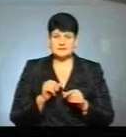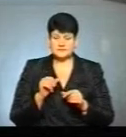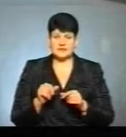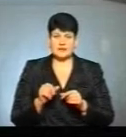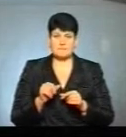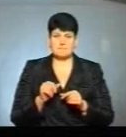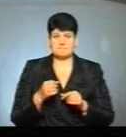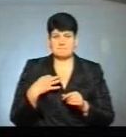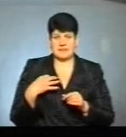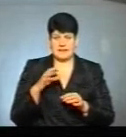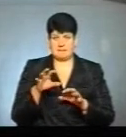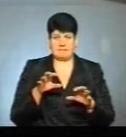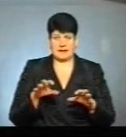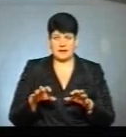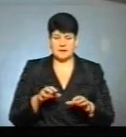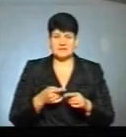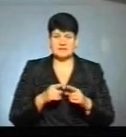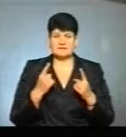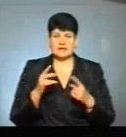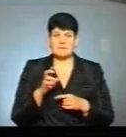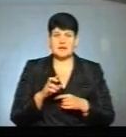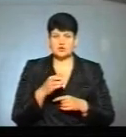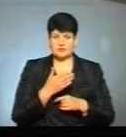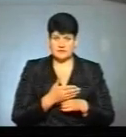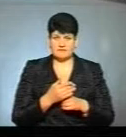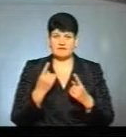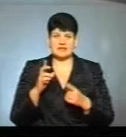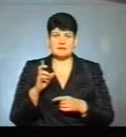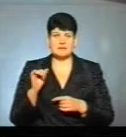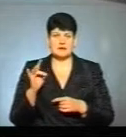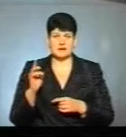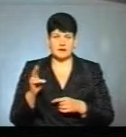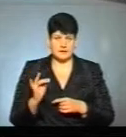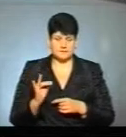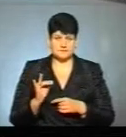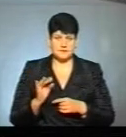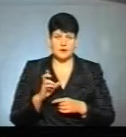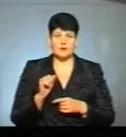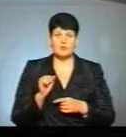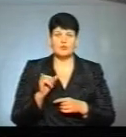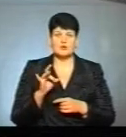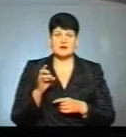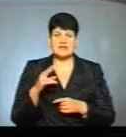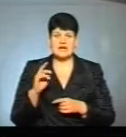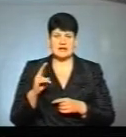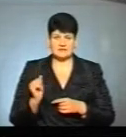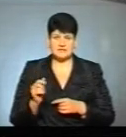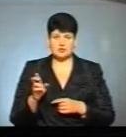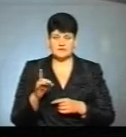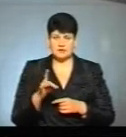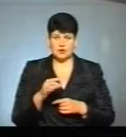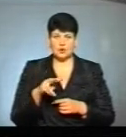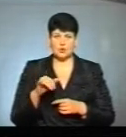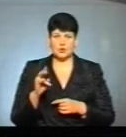плям. Найбільш такий для нас відомий – це Велика Березовиця, це Великі Бірки, це Бордяківці Борщівського району, це